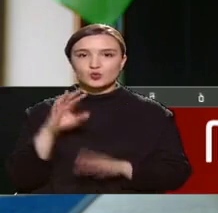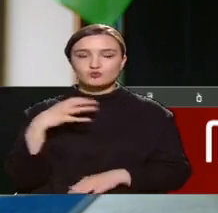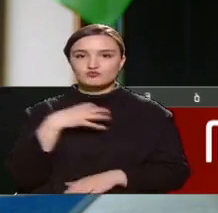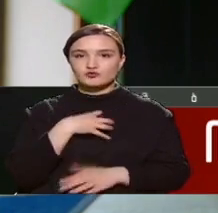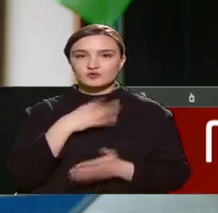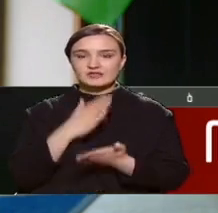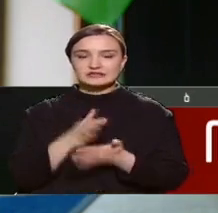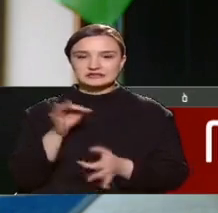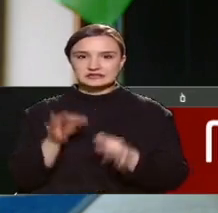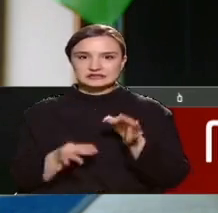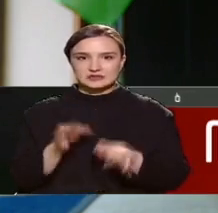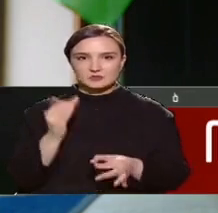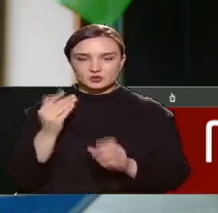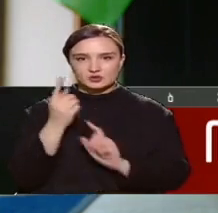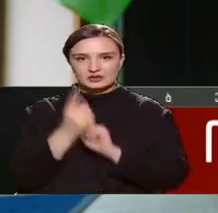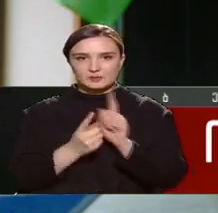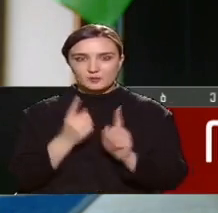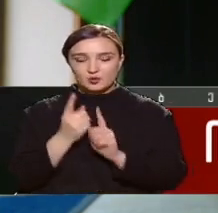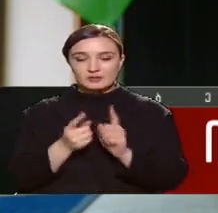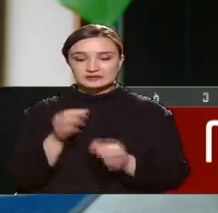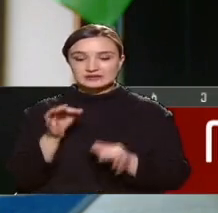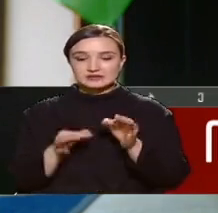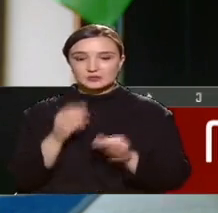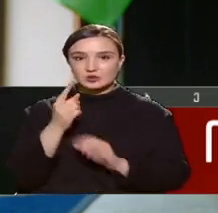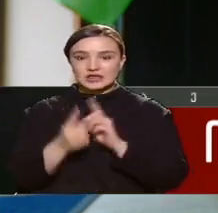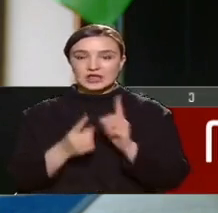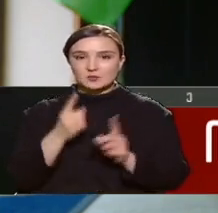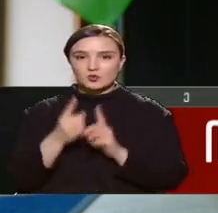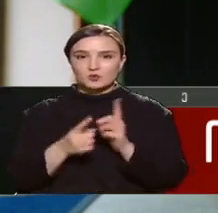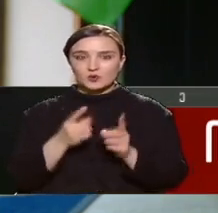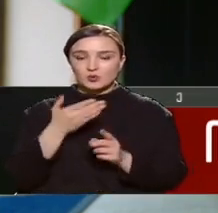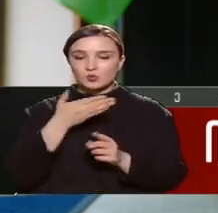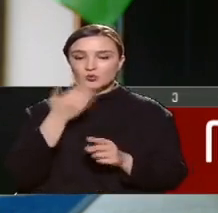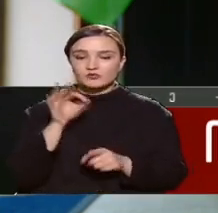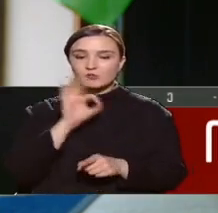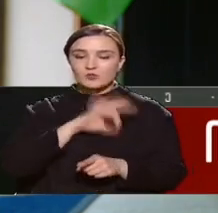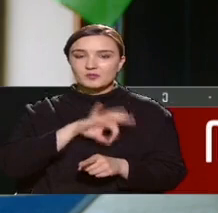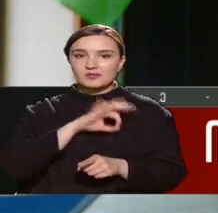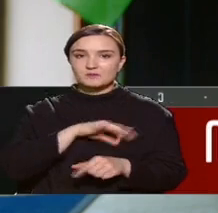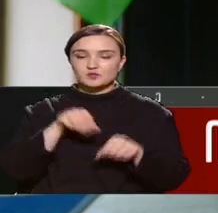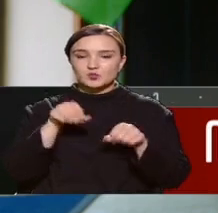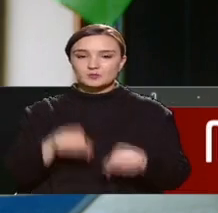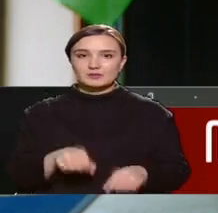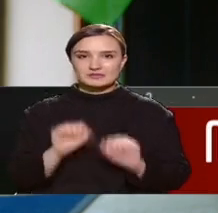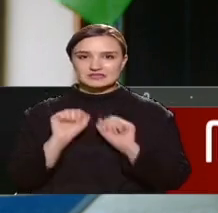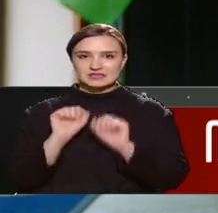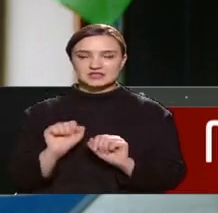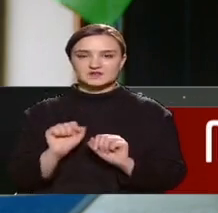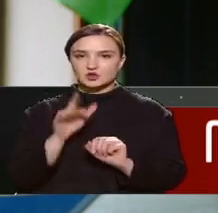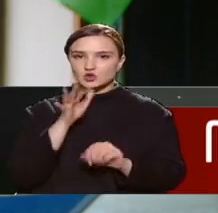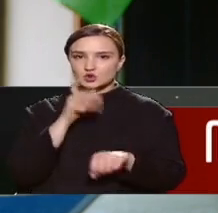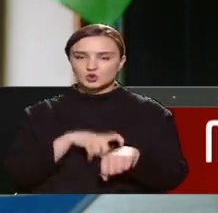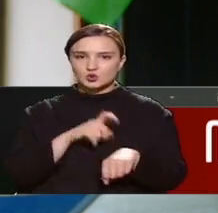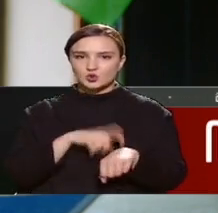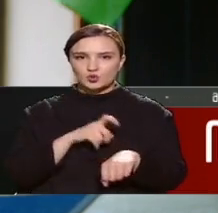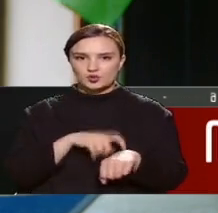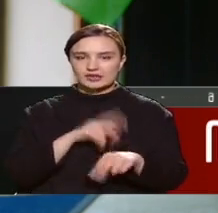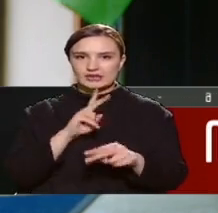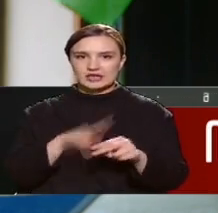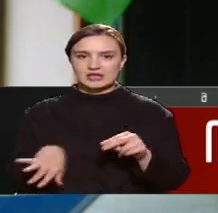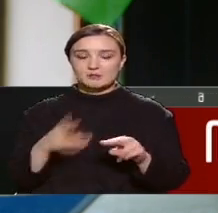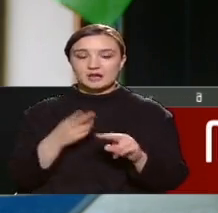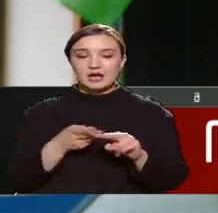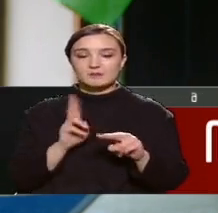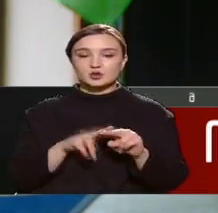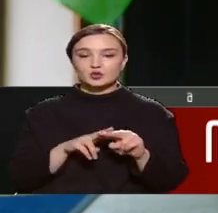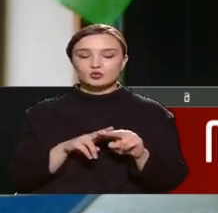მნიშვნელოვანია სასამართლო რეფორმა და სასამართლო რეფორმა არ მიდის, ხოლო მოხარებლის უფლებების დაცვაზე დრო იხარჯება. ამიტომ